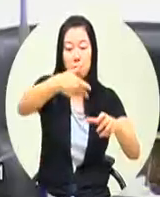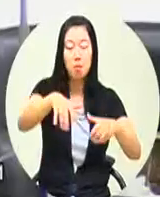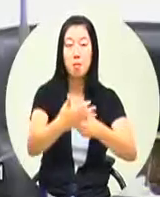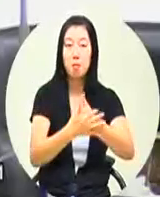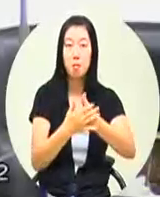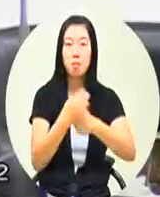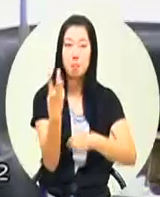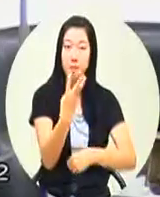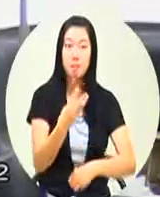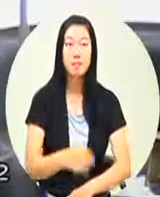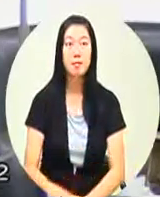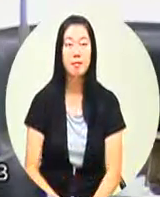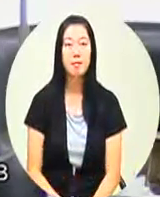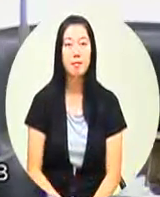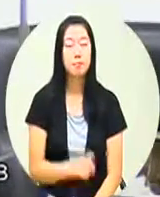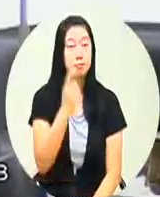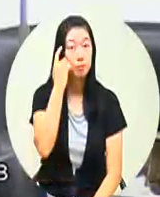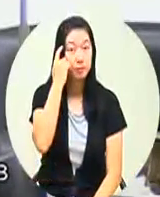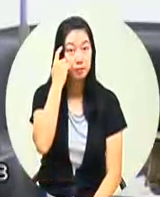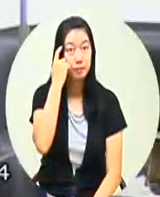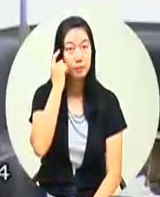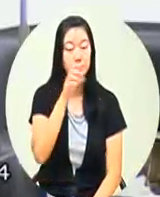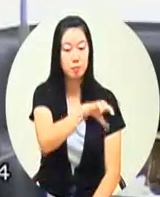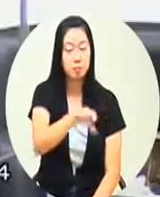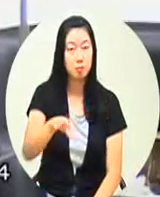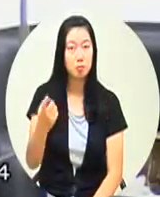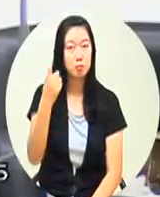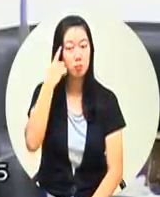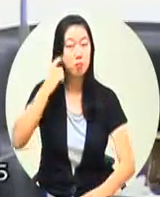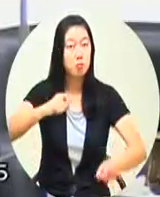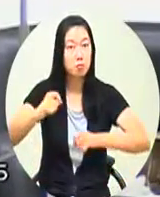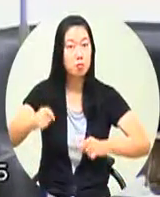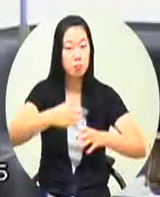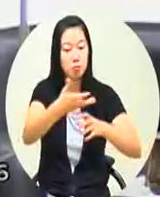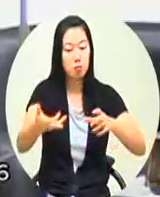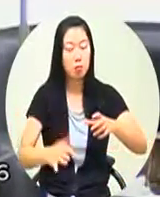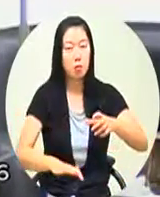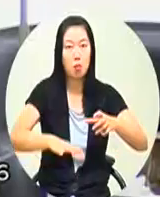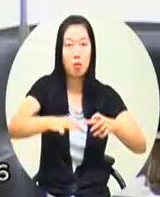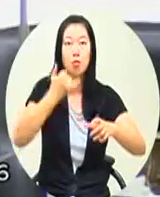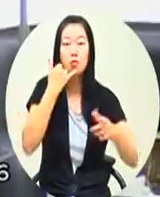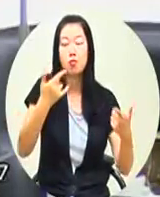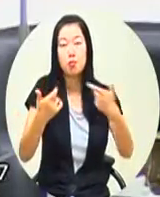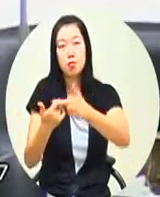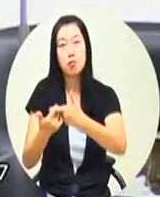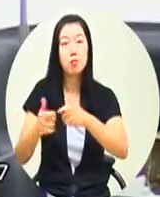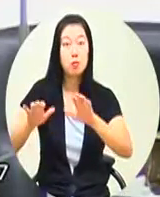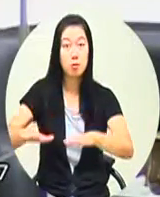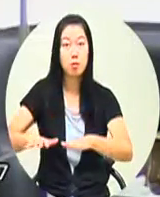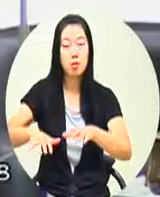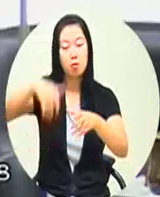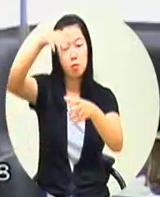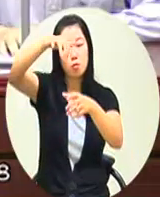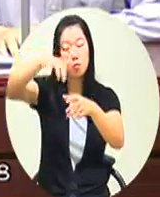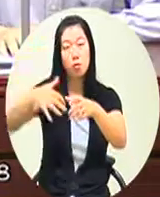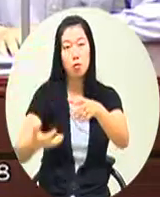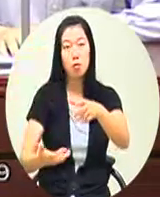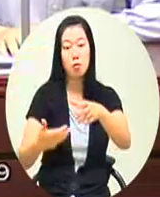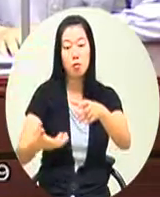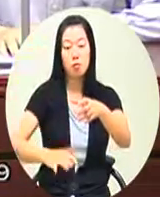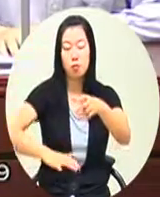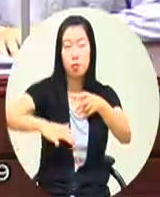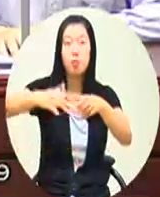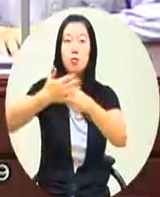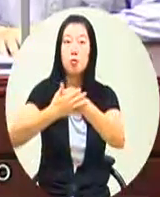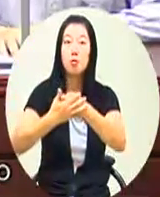那三海，你觉得这三个设计的量可以符合现在的雨量吗？ 我们只是提